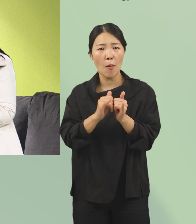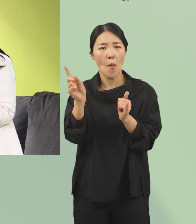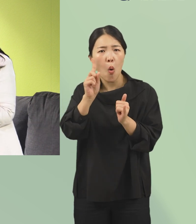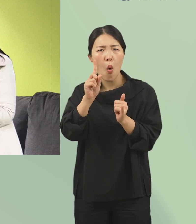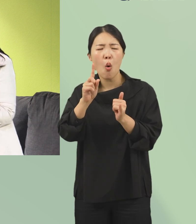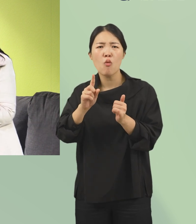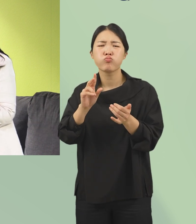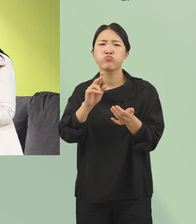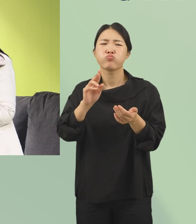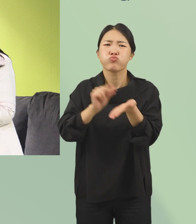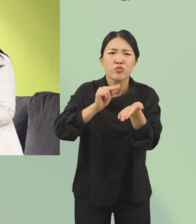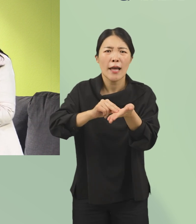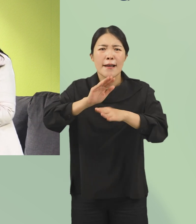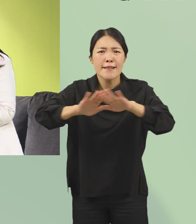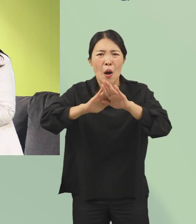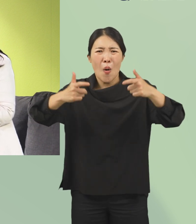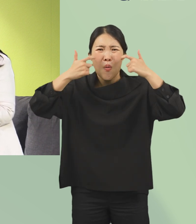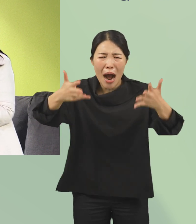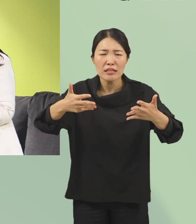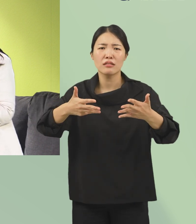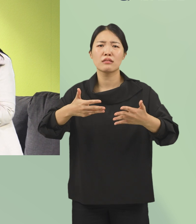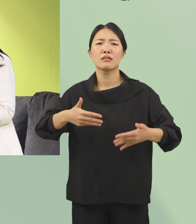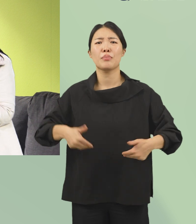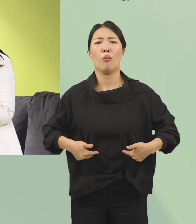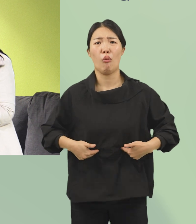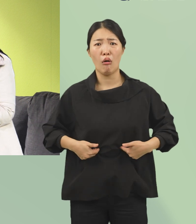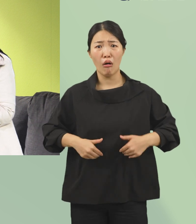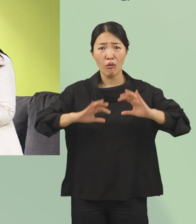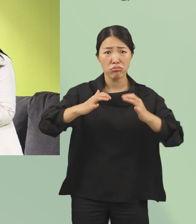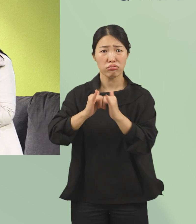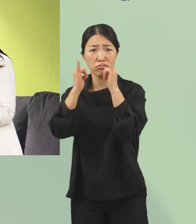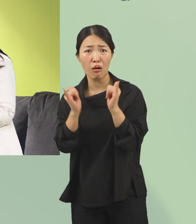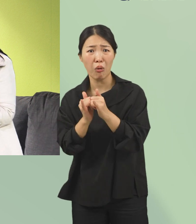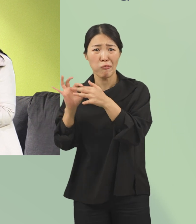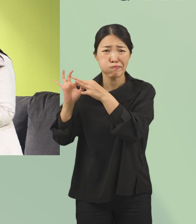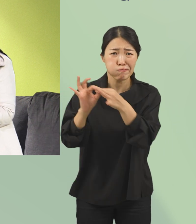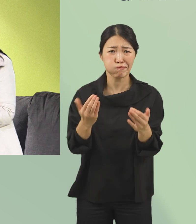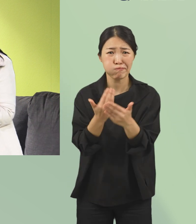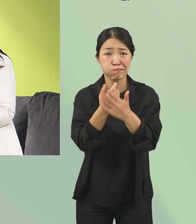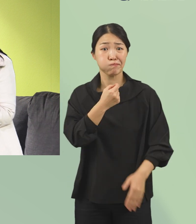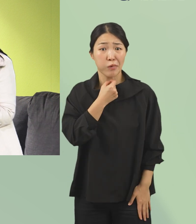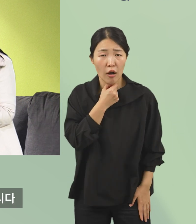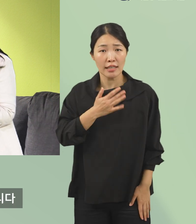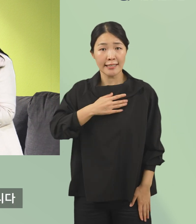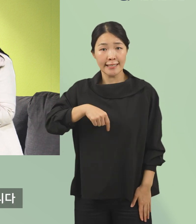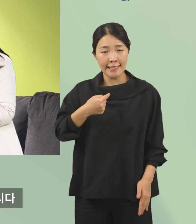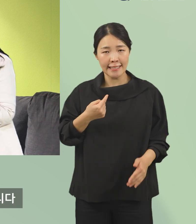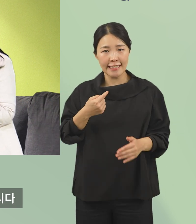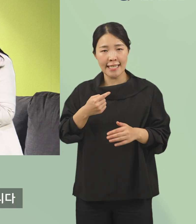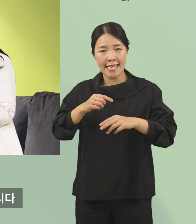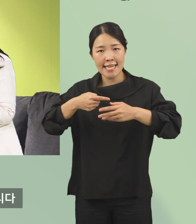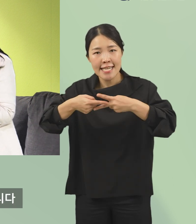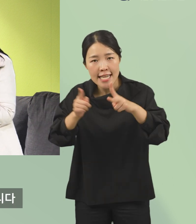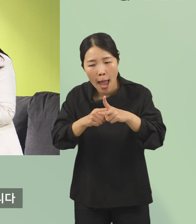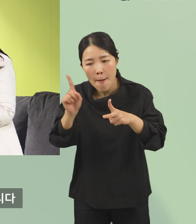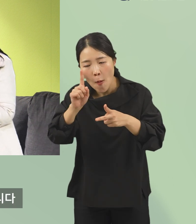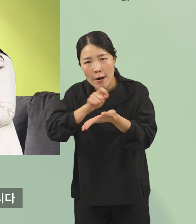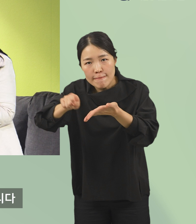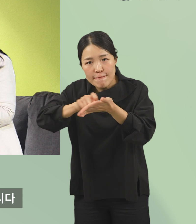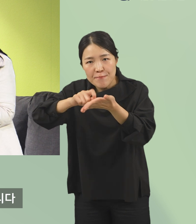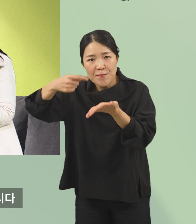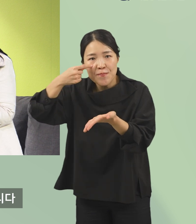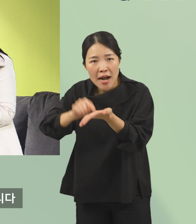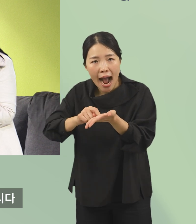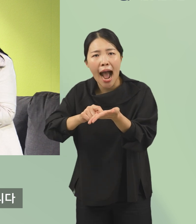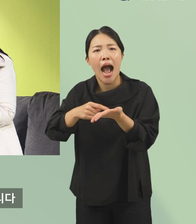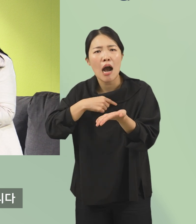발전하려면 자신을 이해하는 서사를 만들고 스스로의 문제와 약점을 분석해야 하죠. 이는 이공계에서